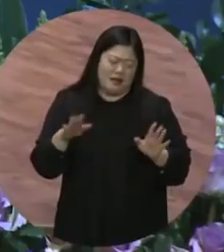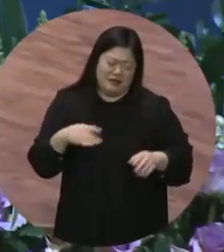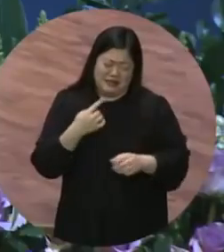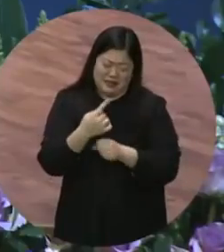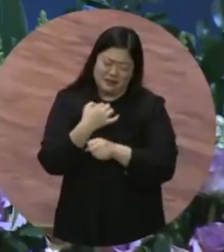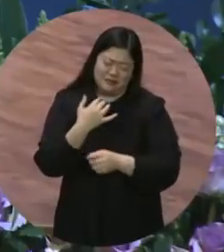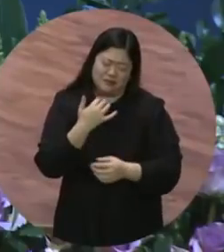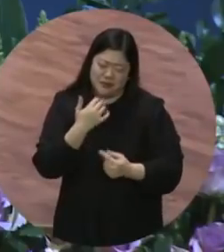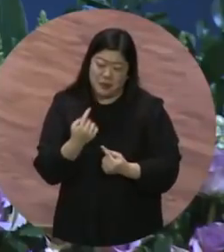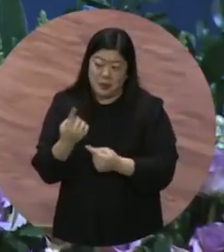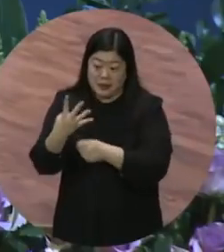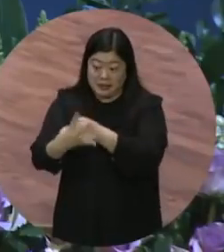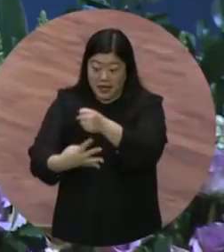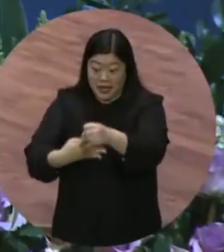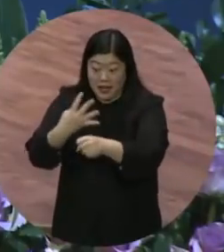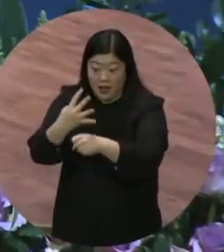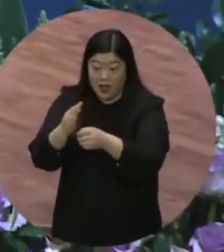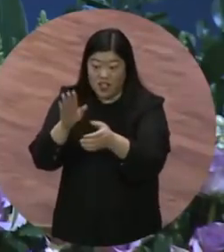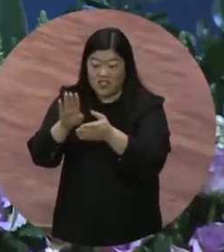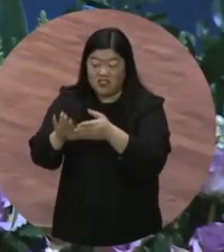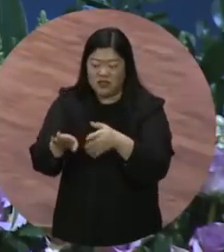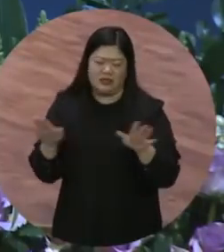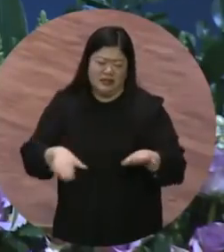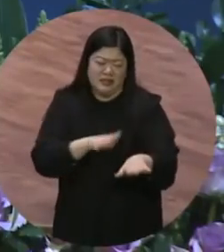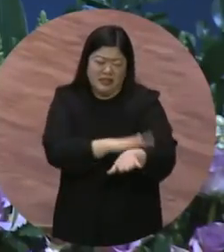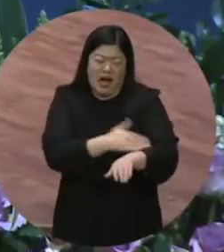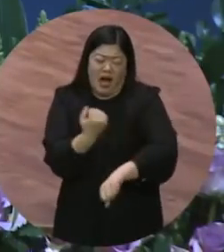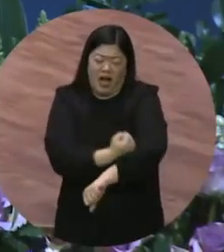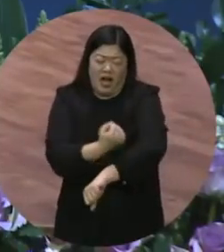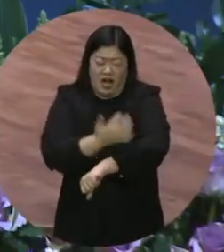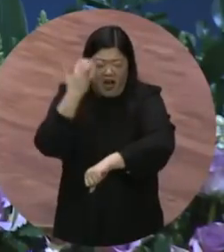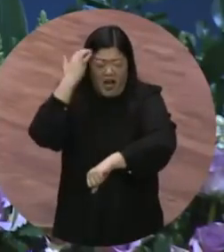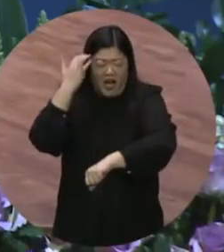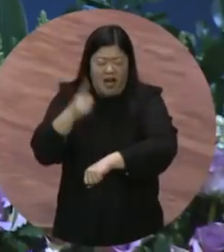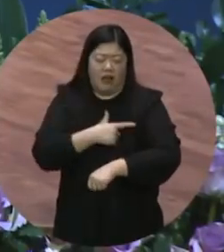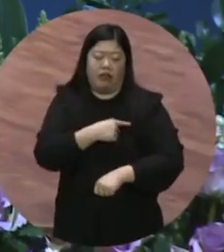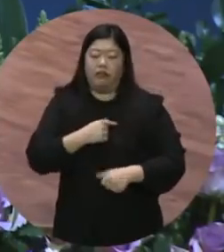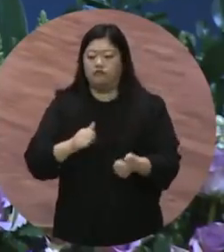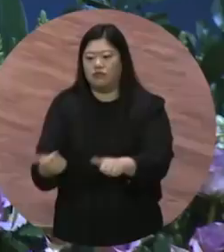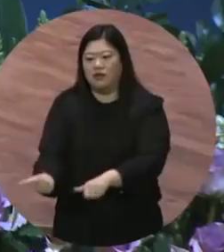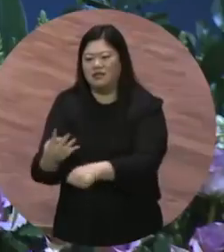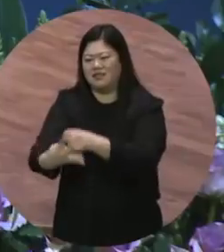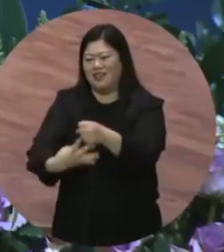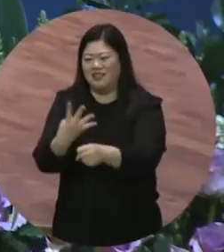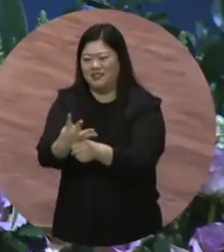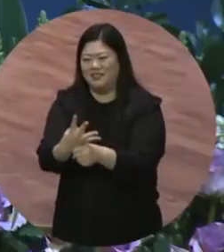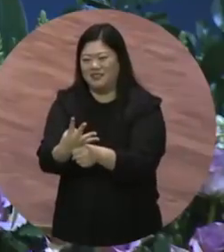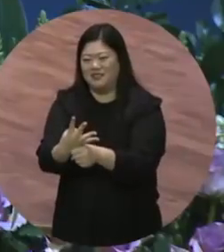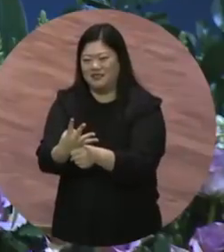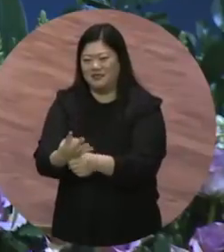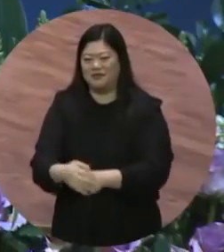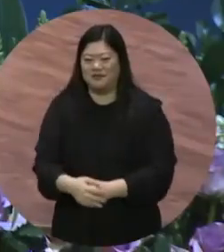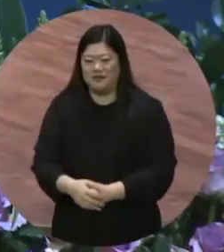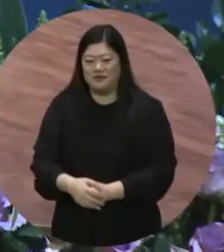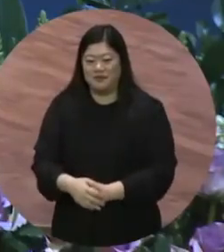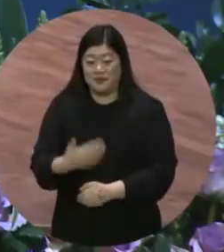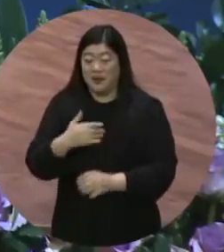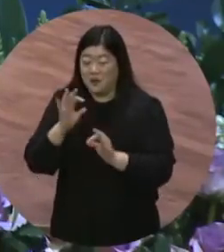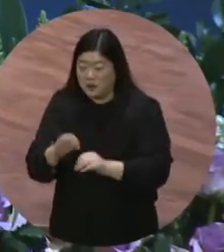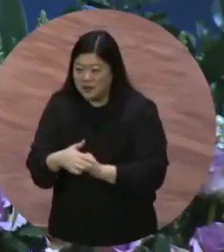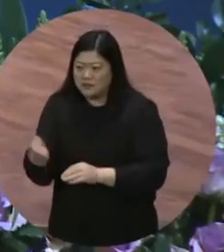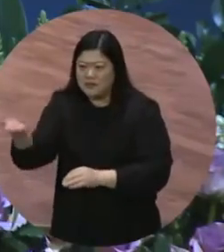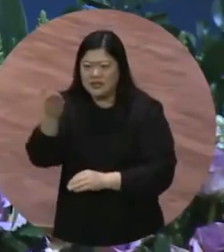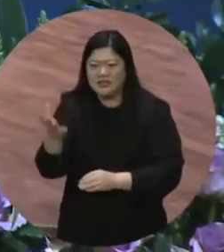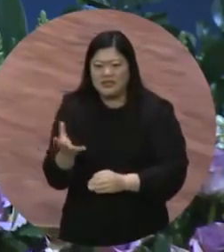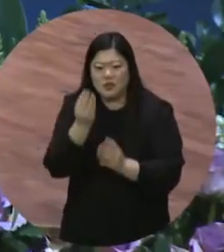제가 신방을 하면서 성도들을 볼 때마다 세상에서 특별한 죄를 짓고 타락한 삶을 사는 것도 아니고, 그렇다고 오직